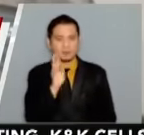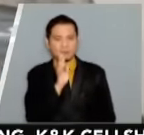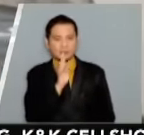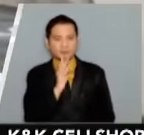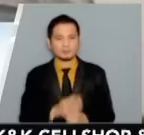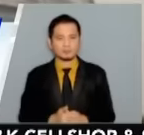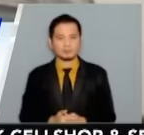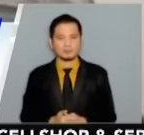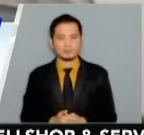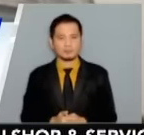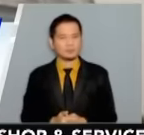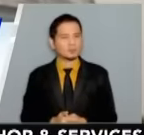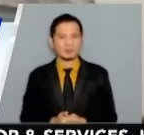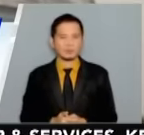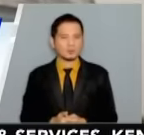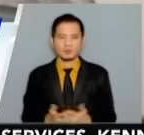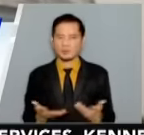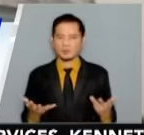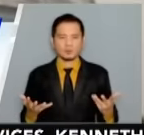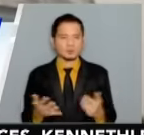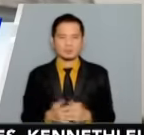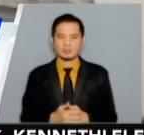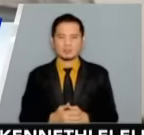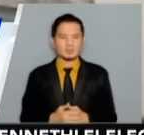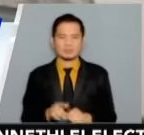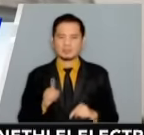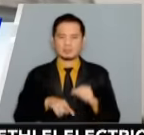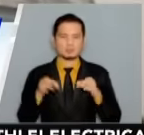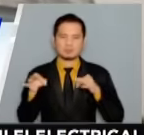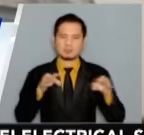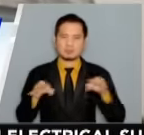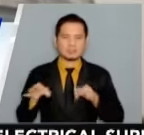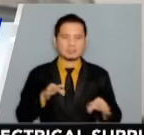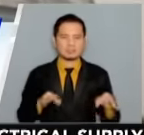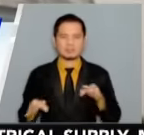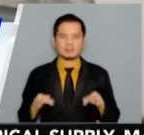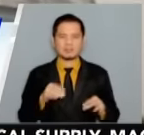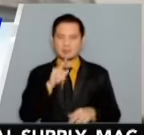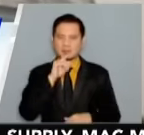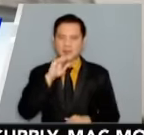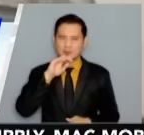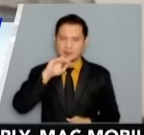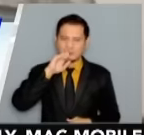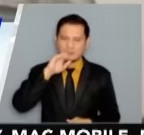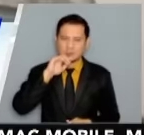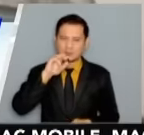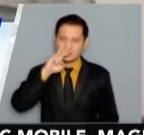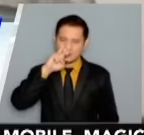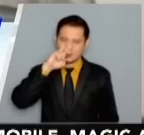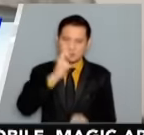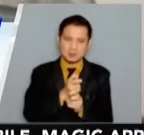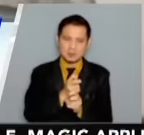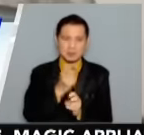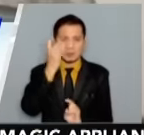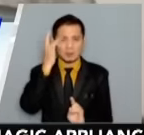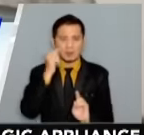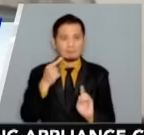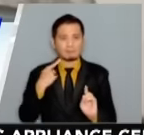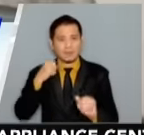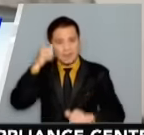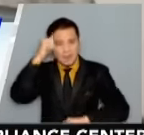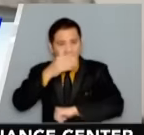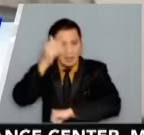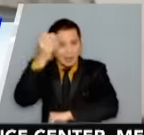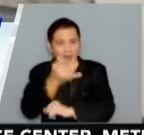Hindi talaga masukat sa puso kong hirap. Kasi marami akong anak. Tapos wala kaming